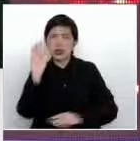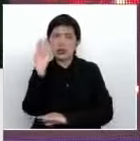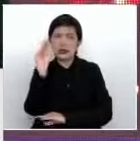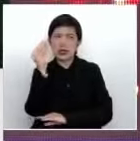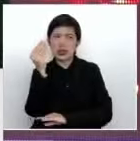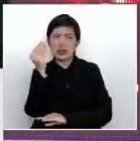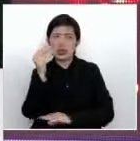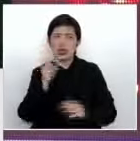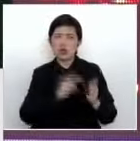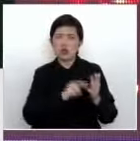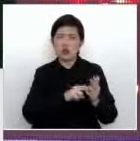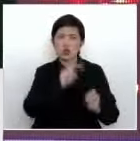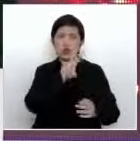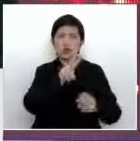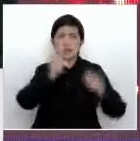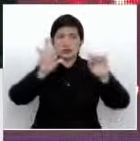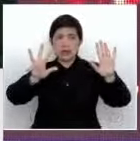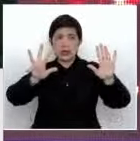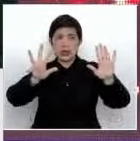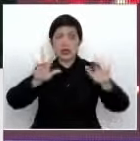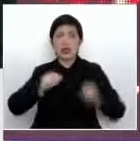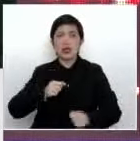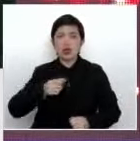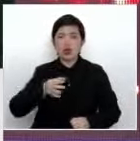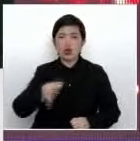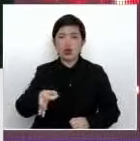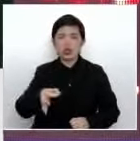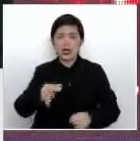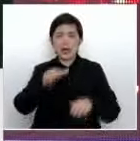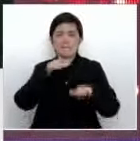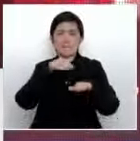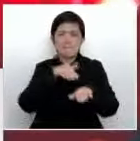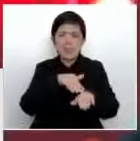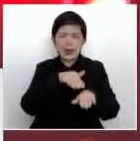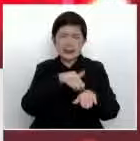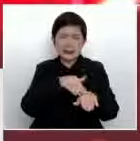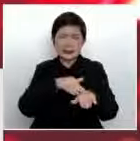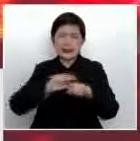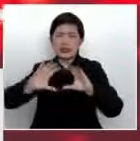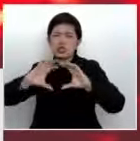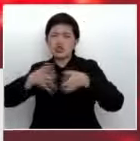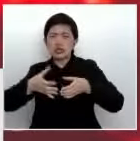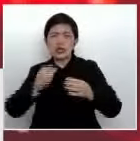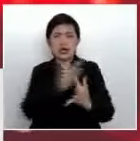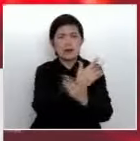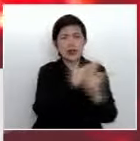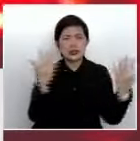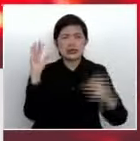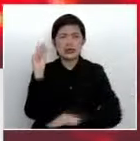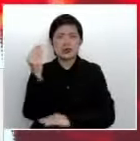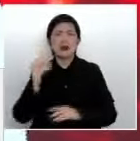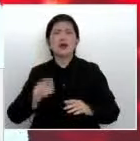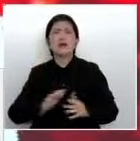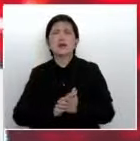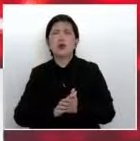peringkat ke-29 sebagai kota termacet di dunia Warga Jakarta membutuhkan waktu